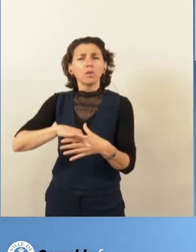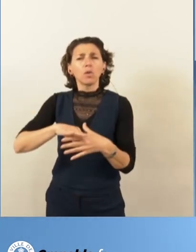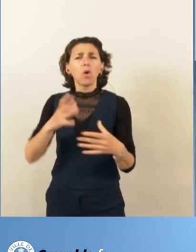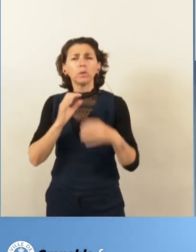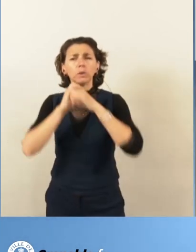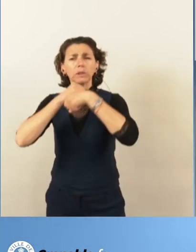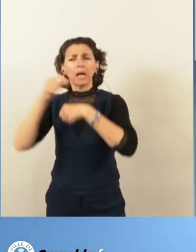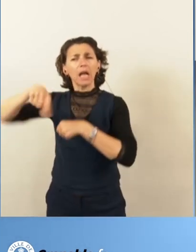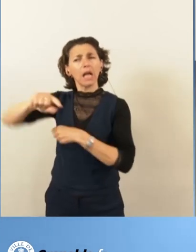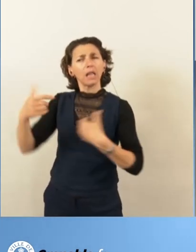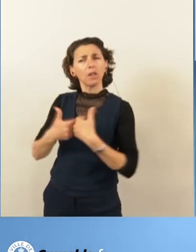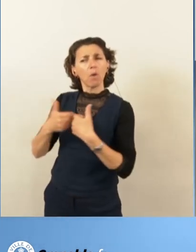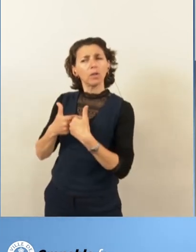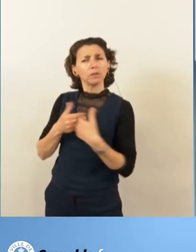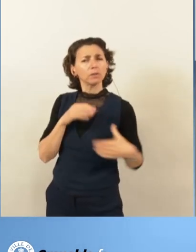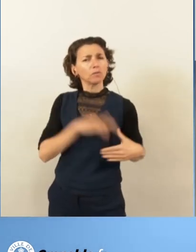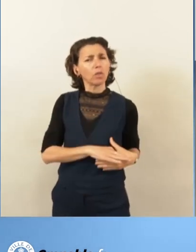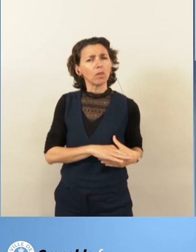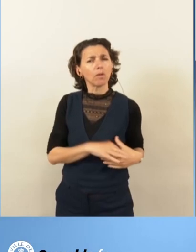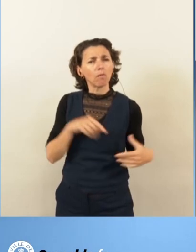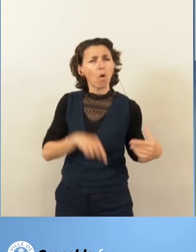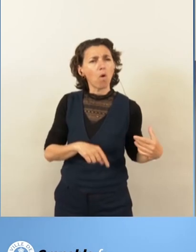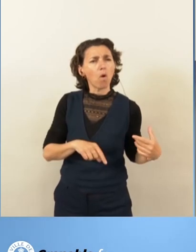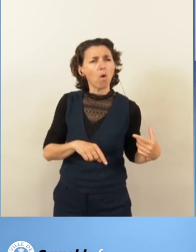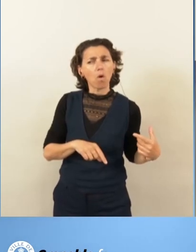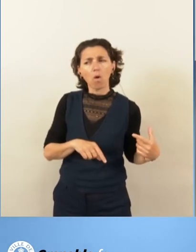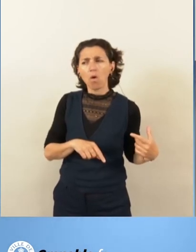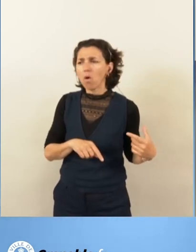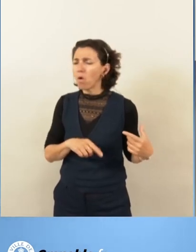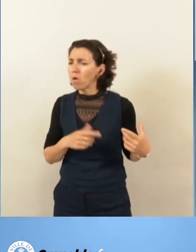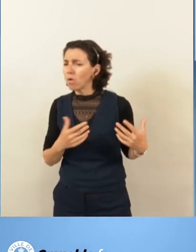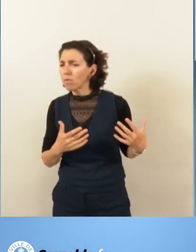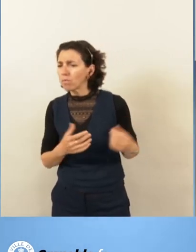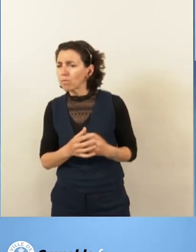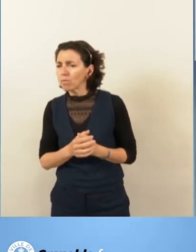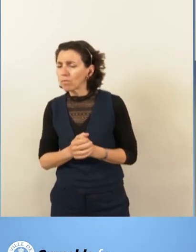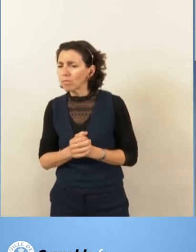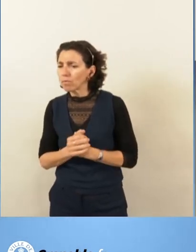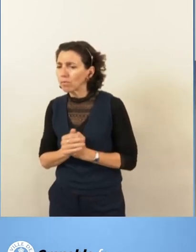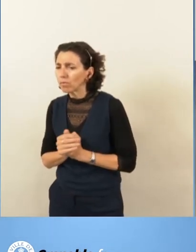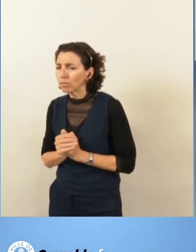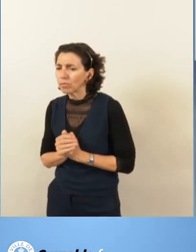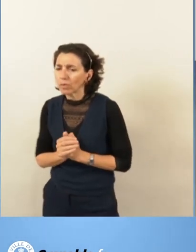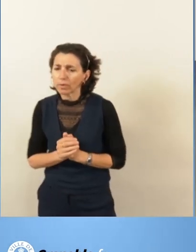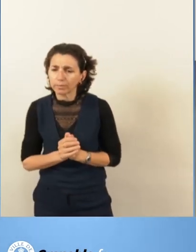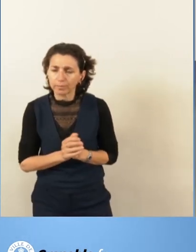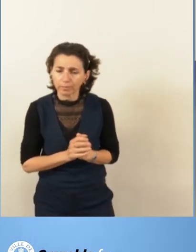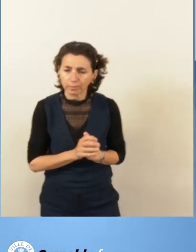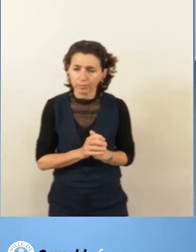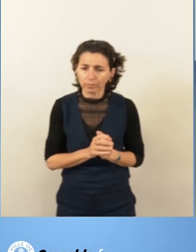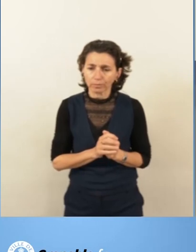faire voter avec les appels déjà la demande de non la demande